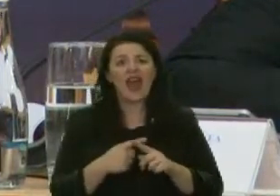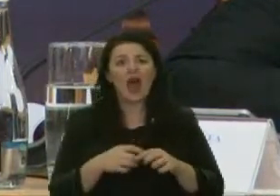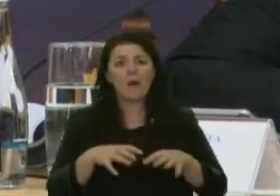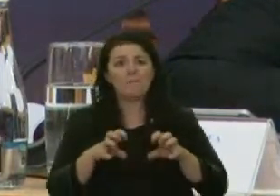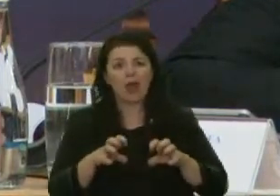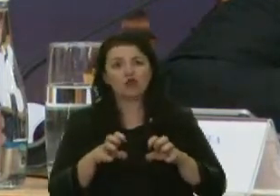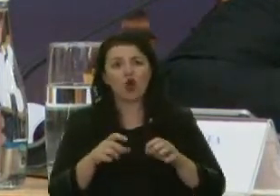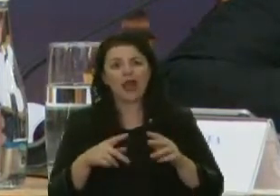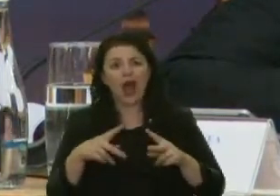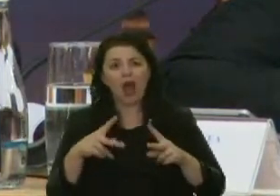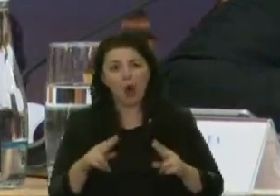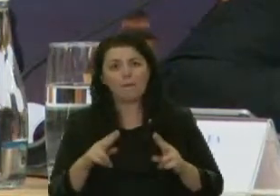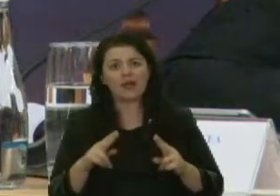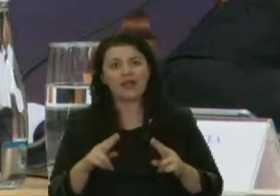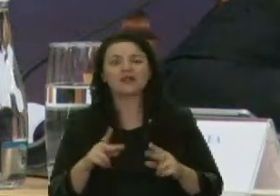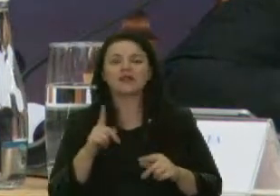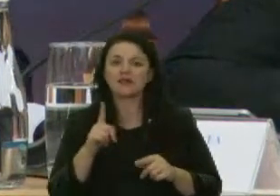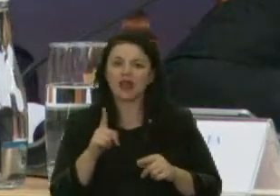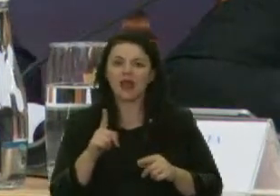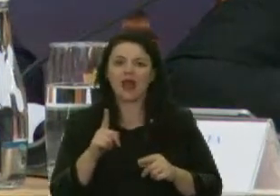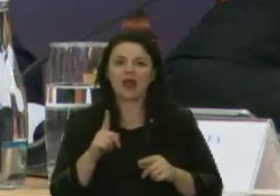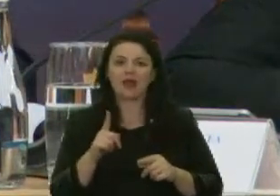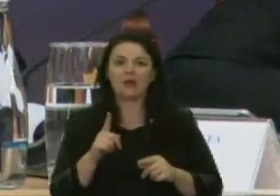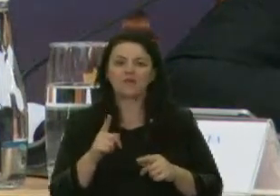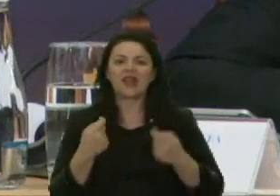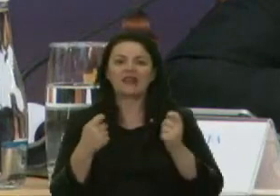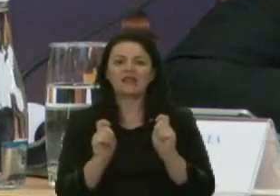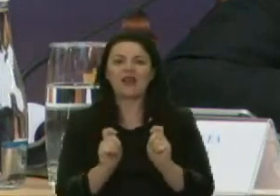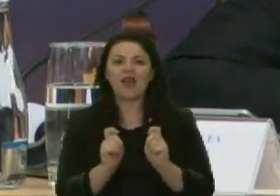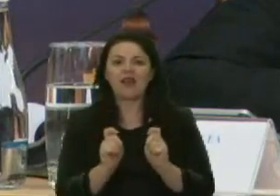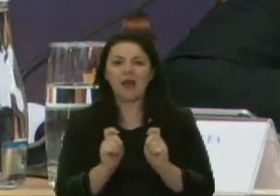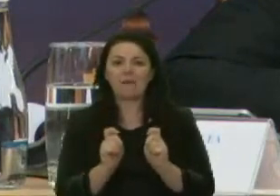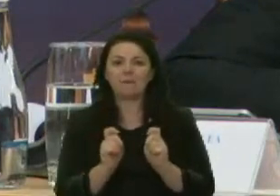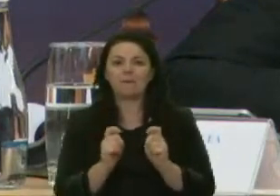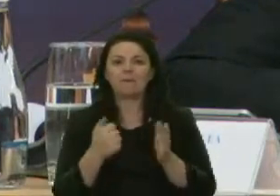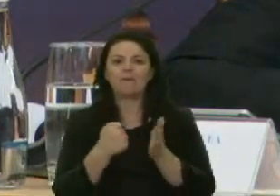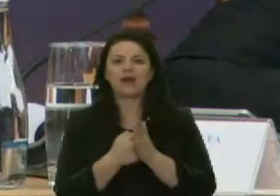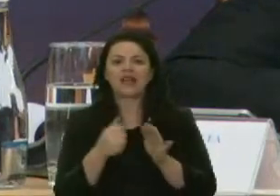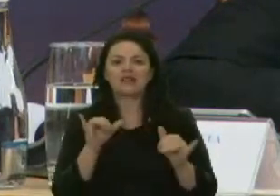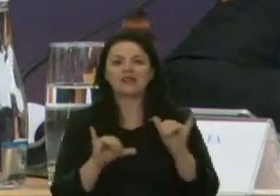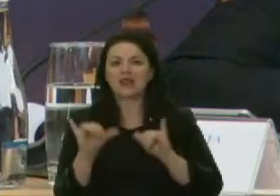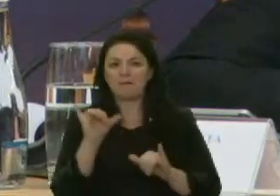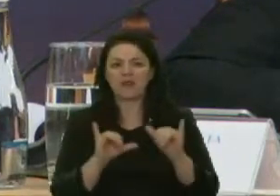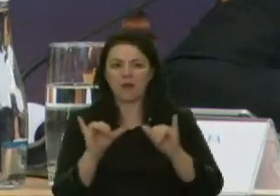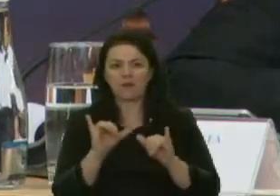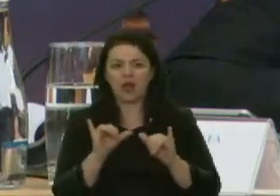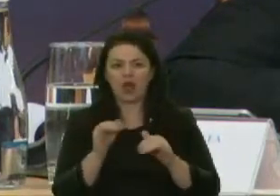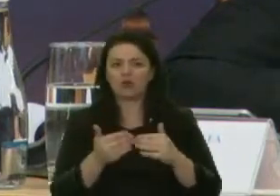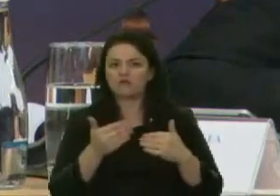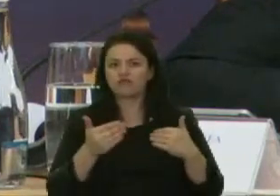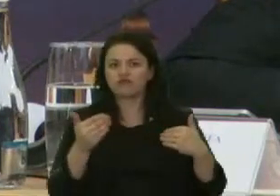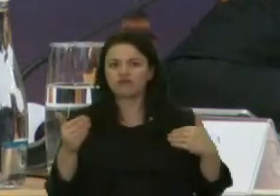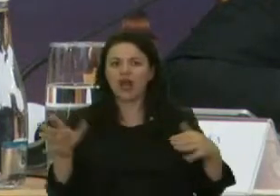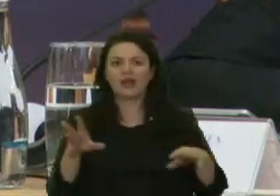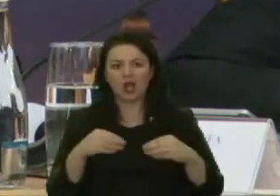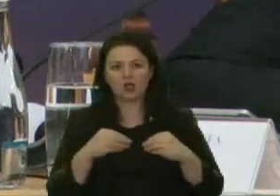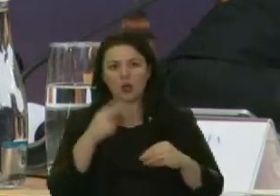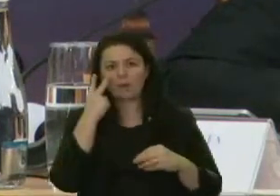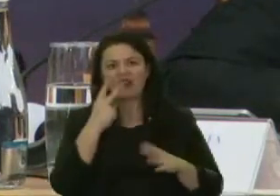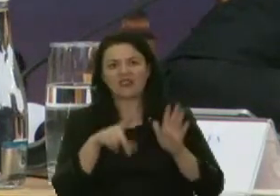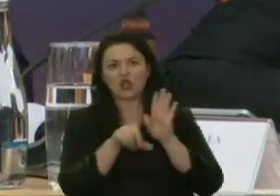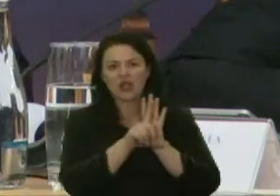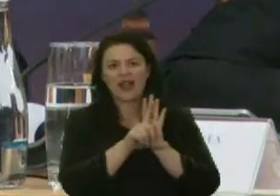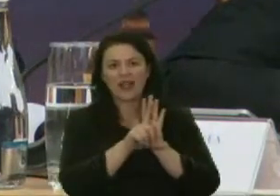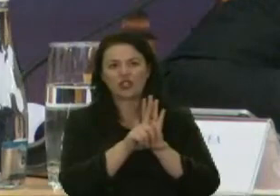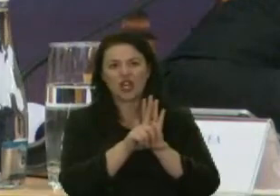oprit dar oricum sunt Determinați să să încheie repet până în septembrie și să intre în procedura de recepție prevăzută de legi